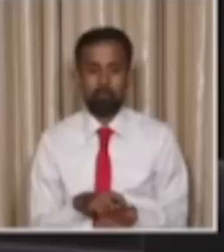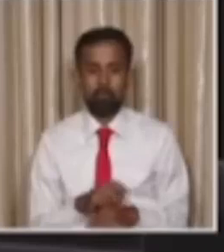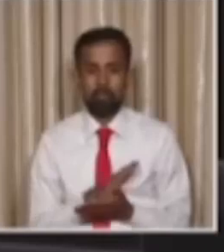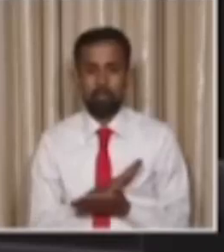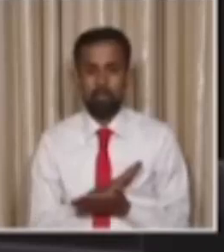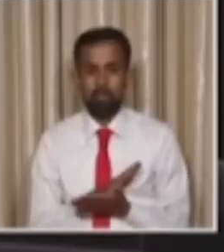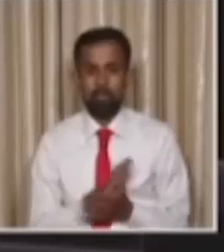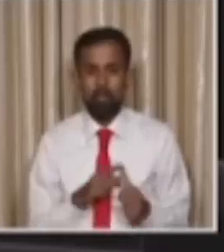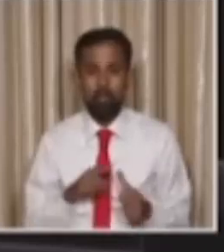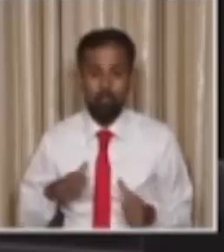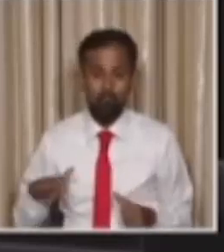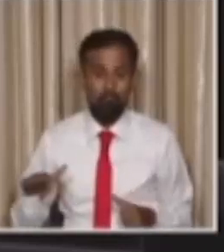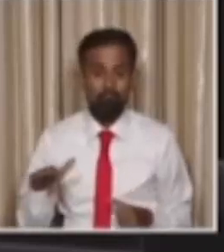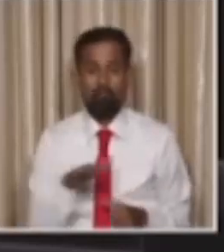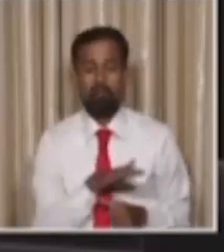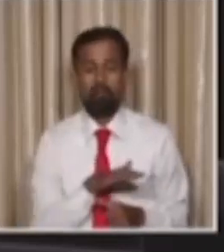අක්කර